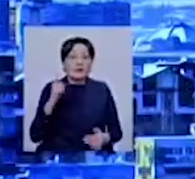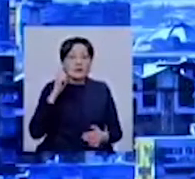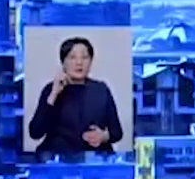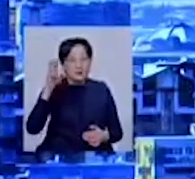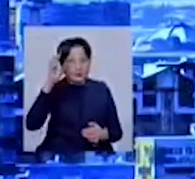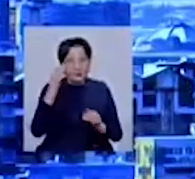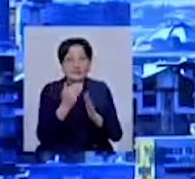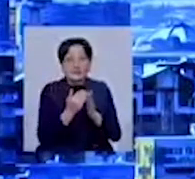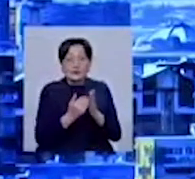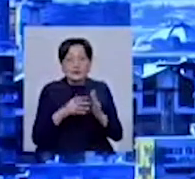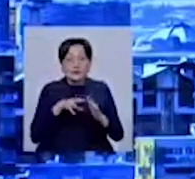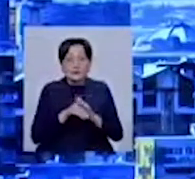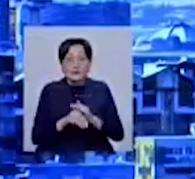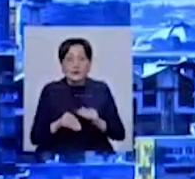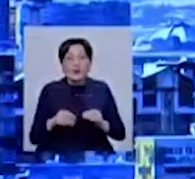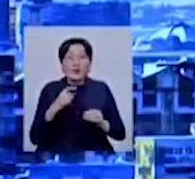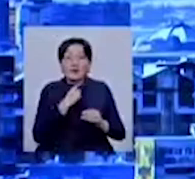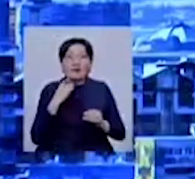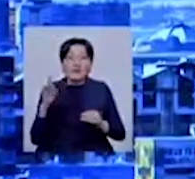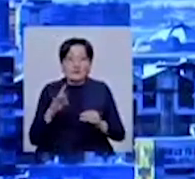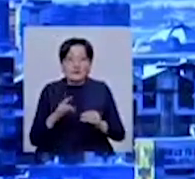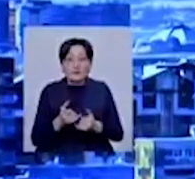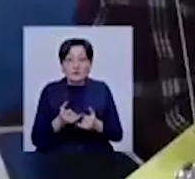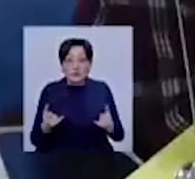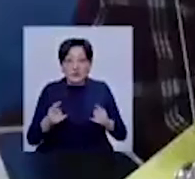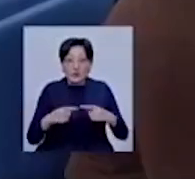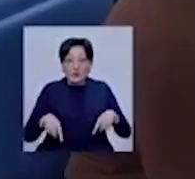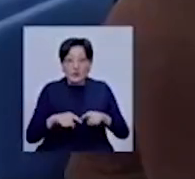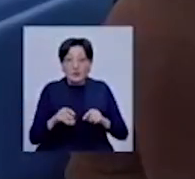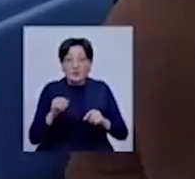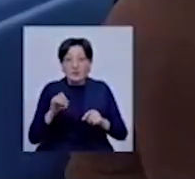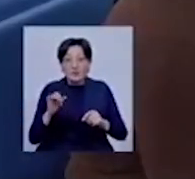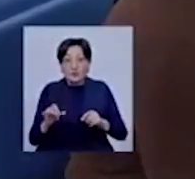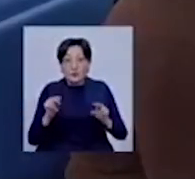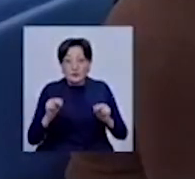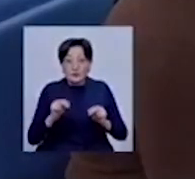Новостные сюжеты о проводимой работе департамента на республиканских и областных телеканалах.